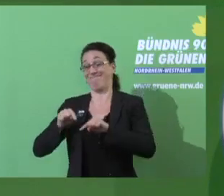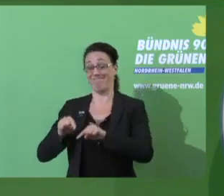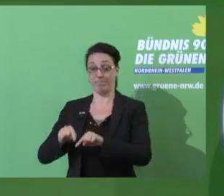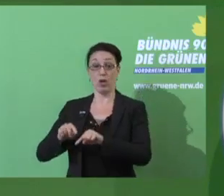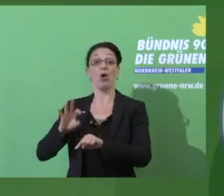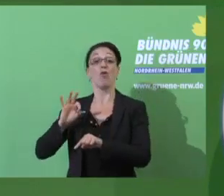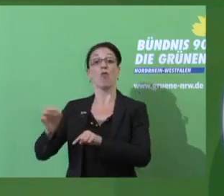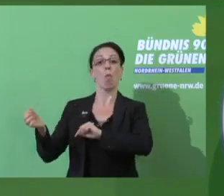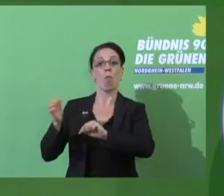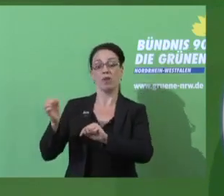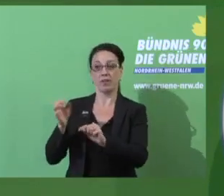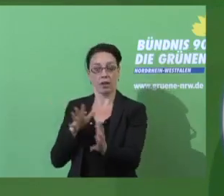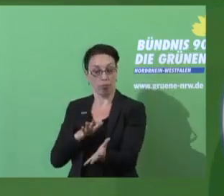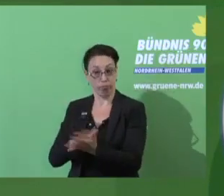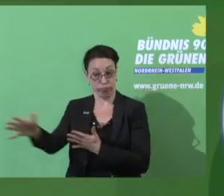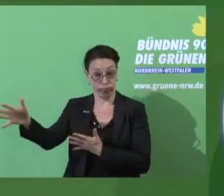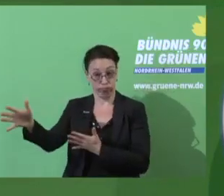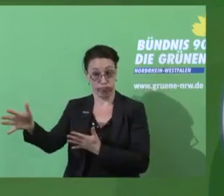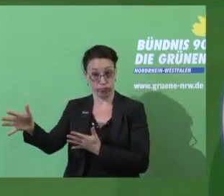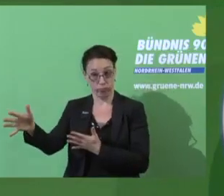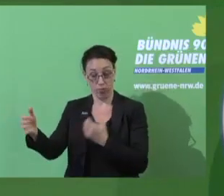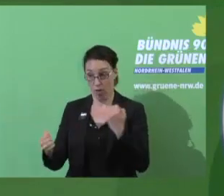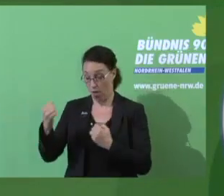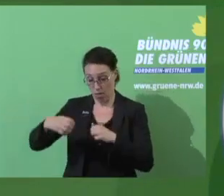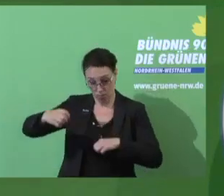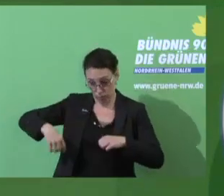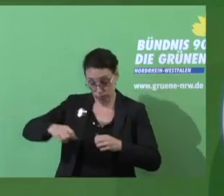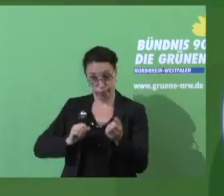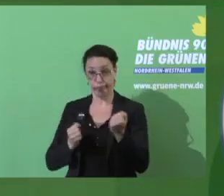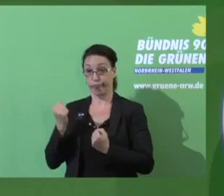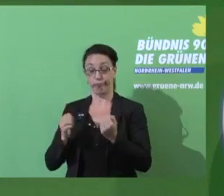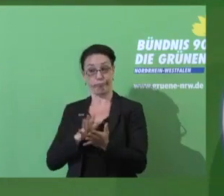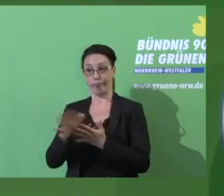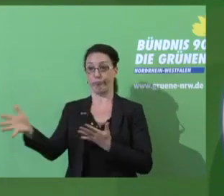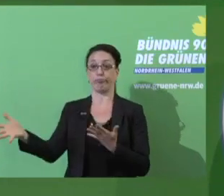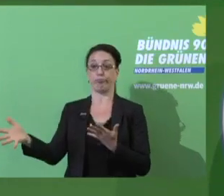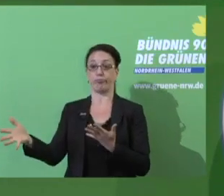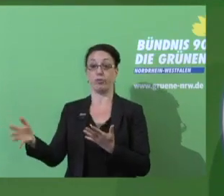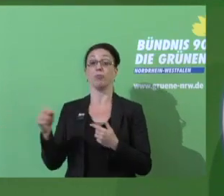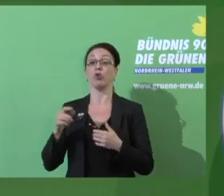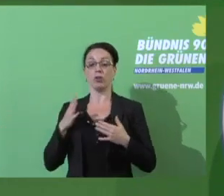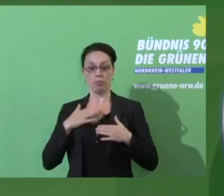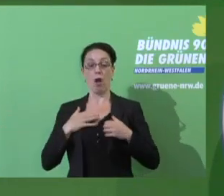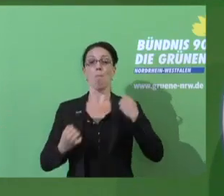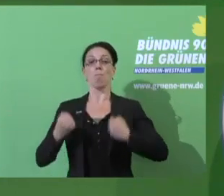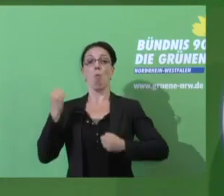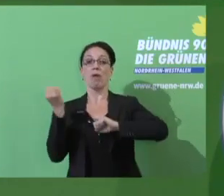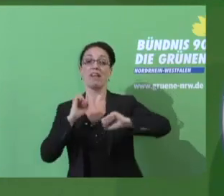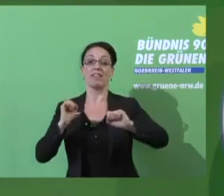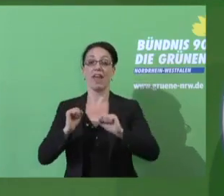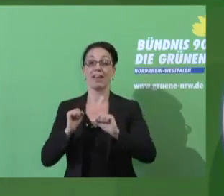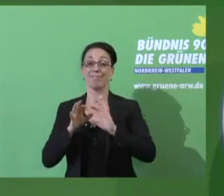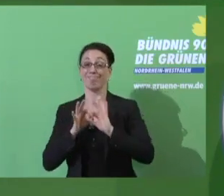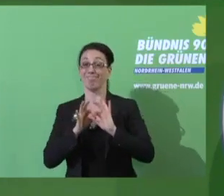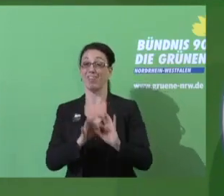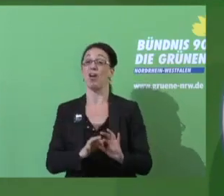verbrennen wir nur für Mobilität, und unsere Mobilität hängt zu 95% am Rohöl. Das zeigt sich,